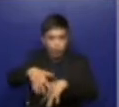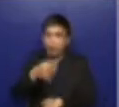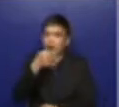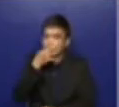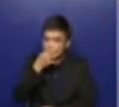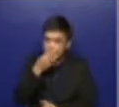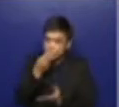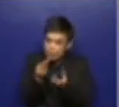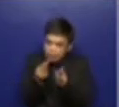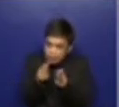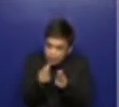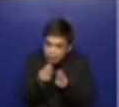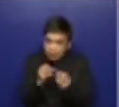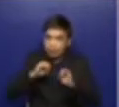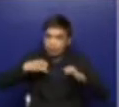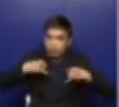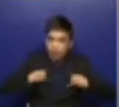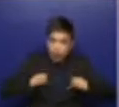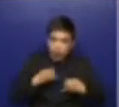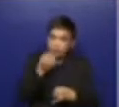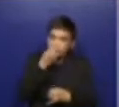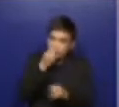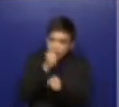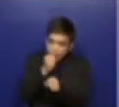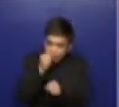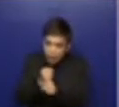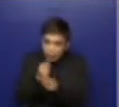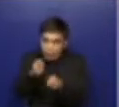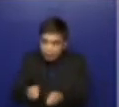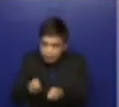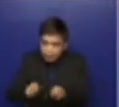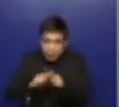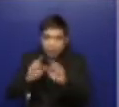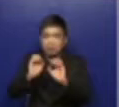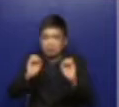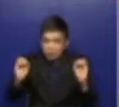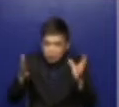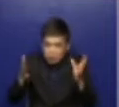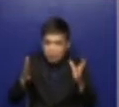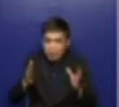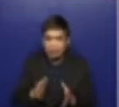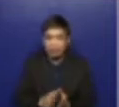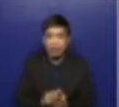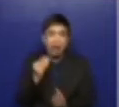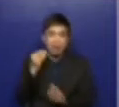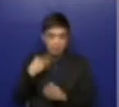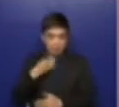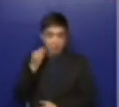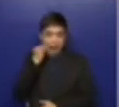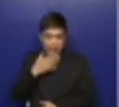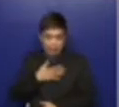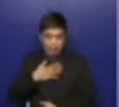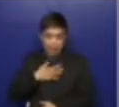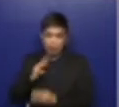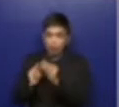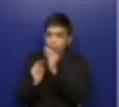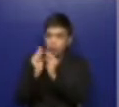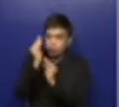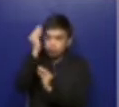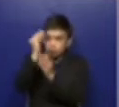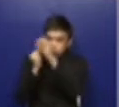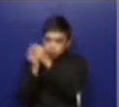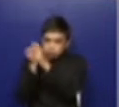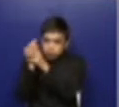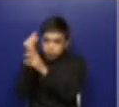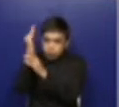กินออกเอกสารสิทธิ์บ้านผมภูพานทั้งอำเภออยู่บนป่าหมดโคกศรีสุ